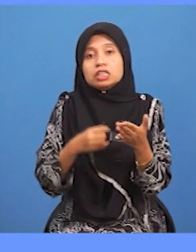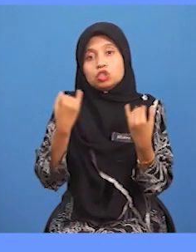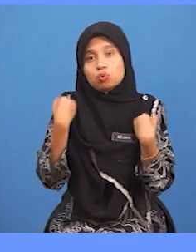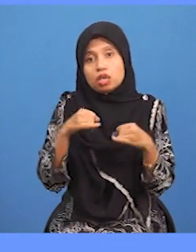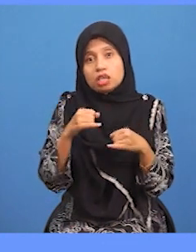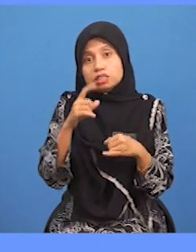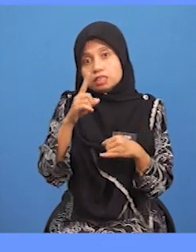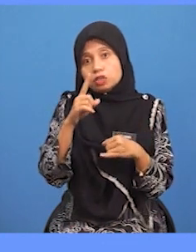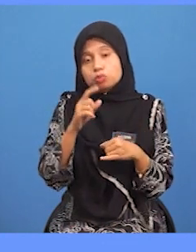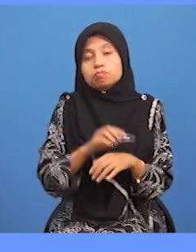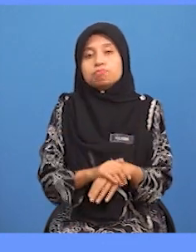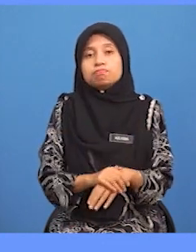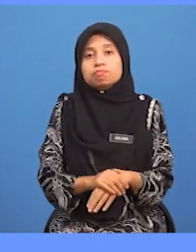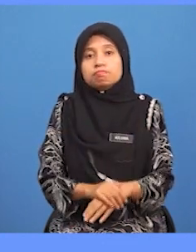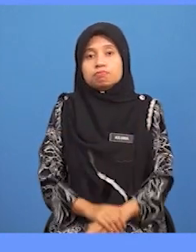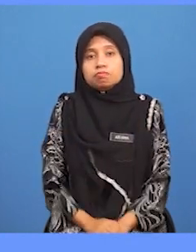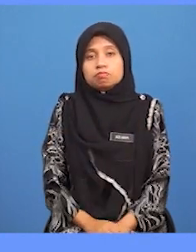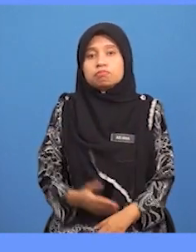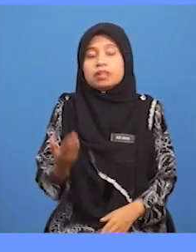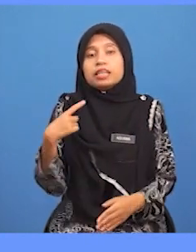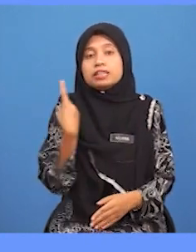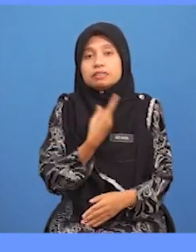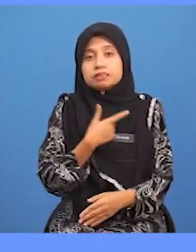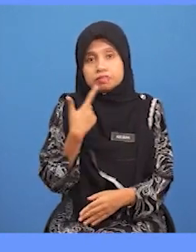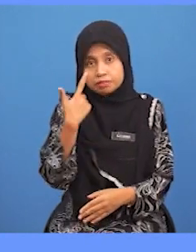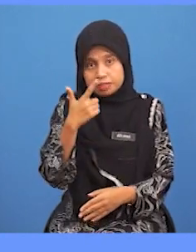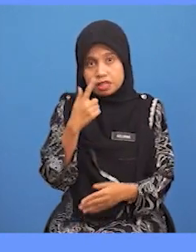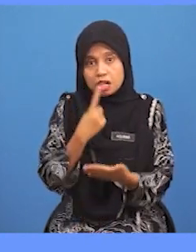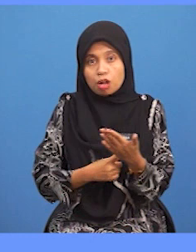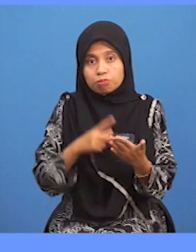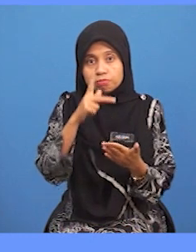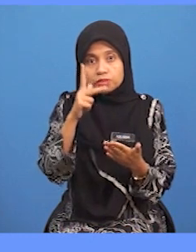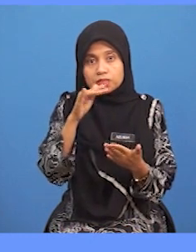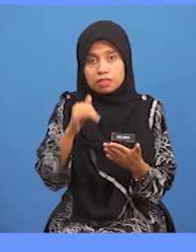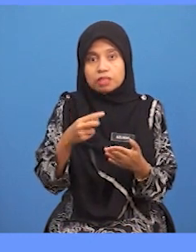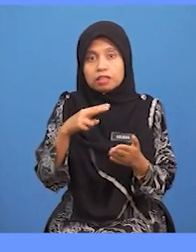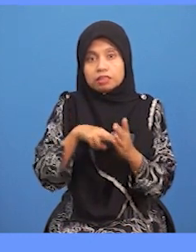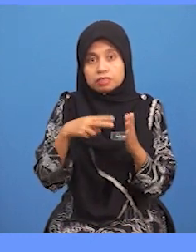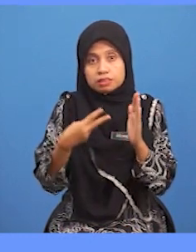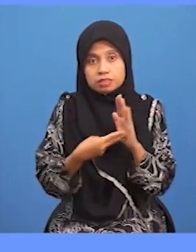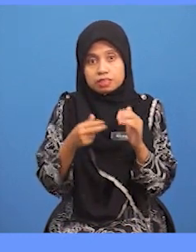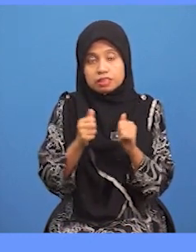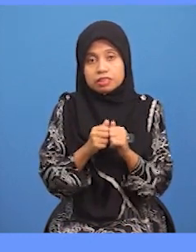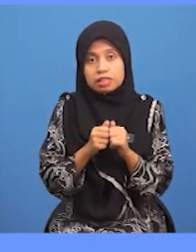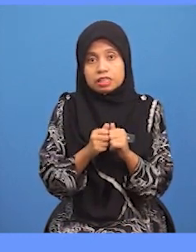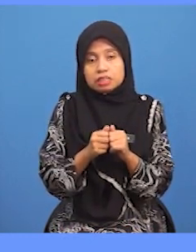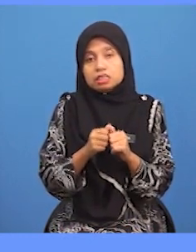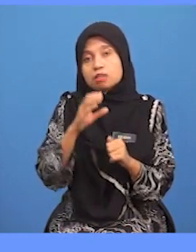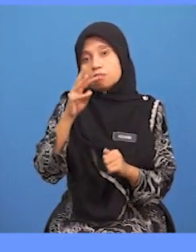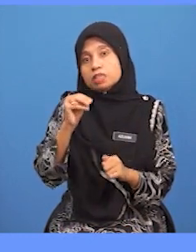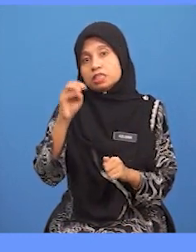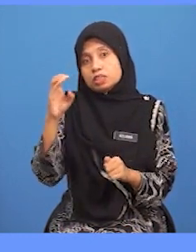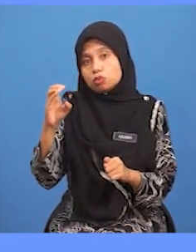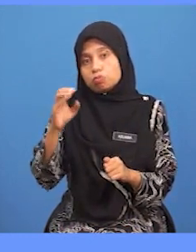mengira margin caruman seunit? Mari kita lihat apakah yang dimaksudkan dengan margin caruman. Margin